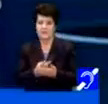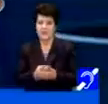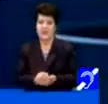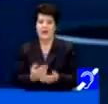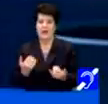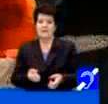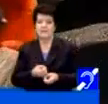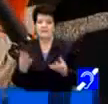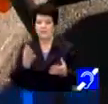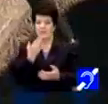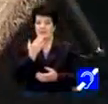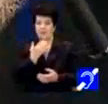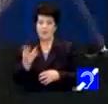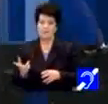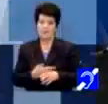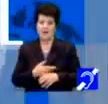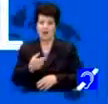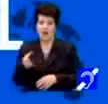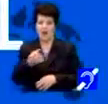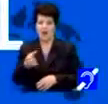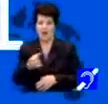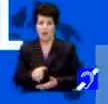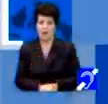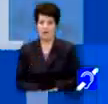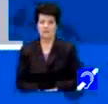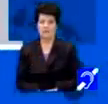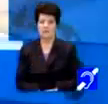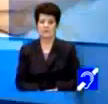este marcată Ziua Națională fără Alcool.